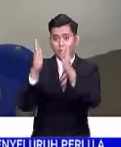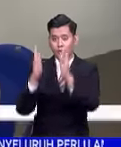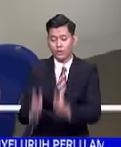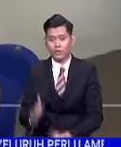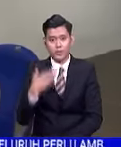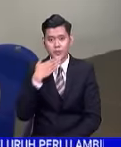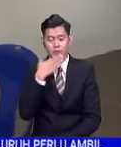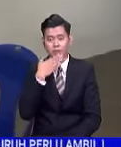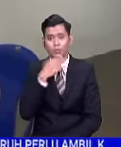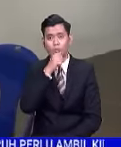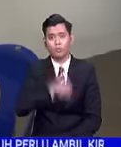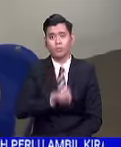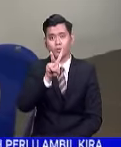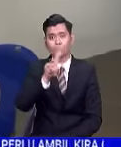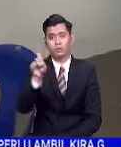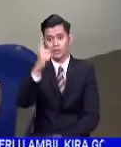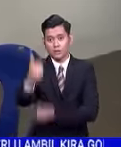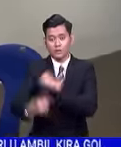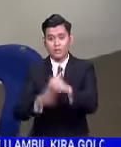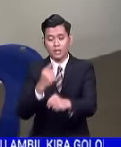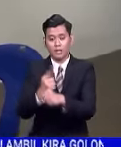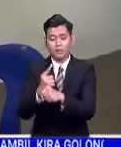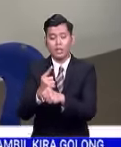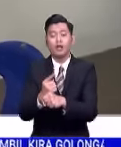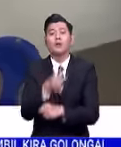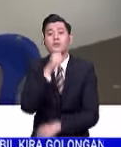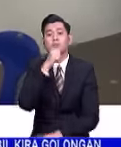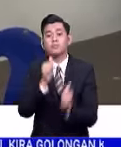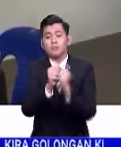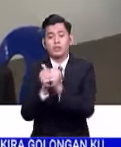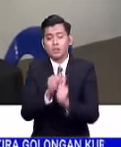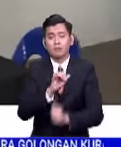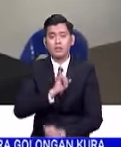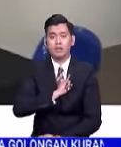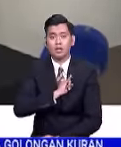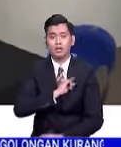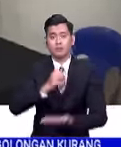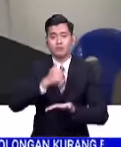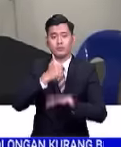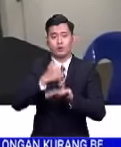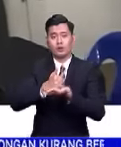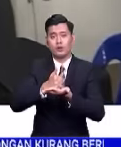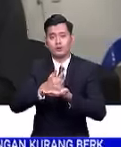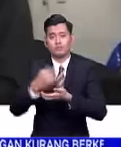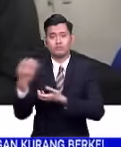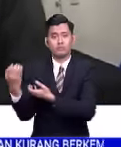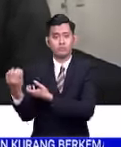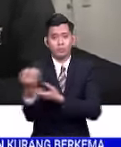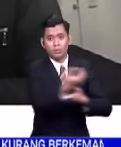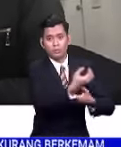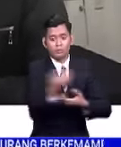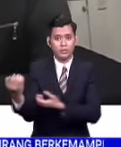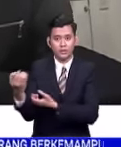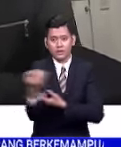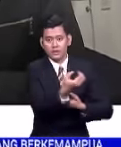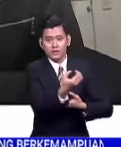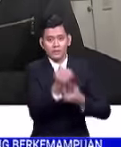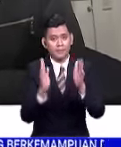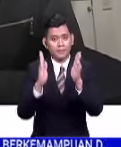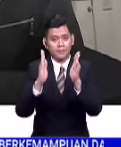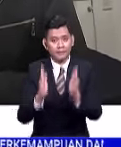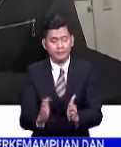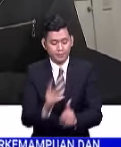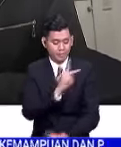berumur 21 tahun. Baik, bersama-sama saya ketika ini penolong penguasa bomba Muhammad Hasbullah Nengok yang